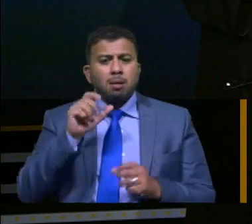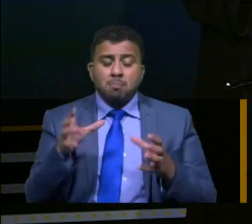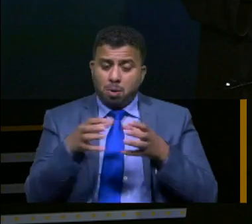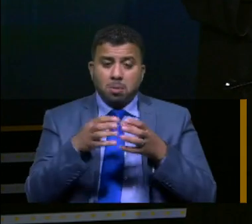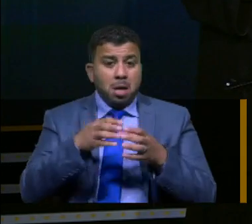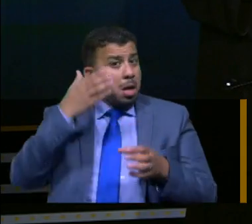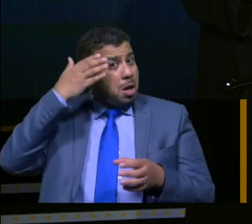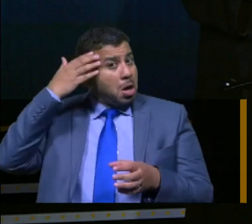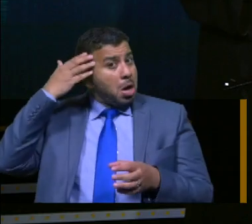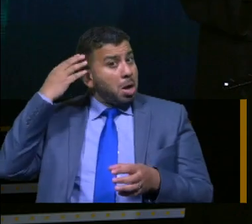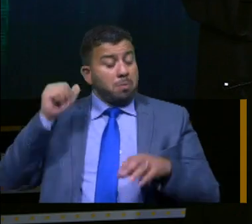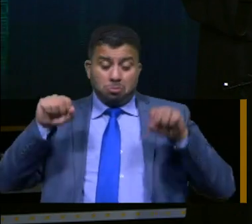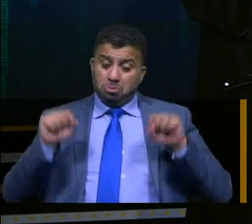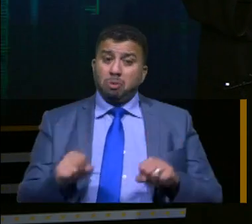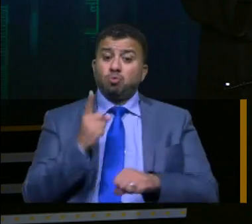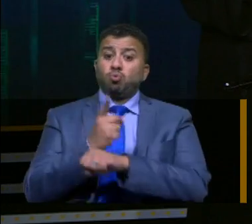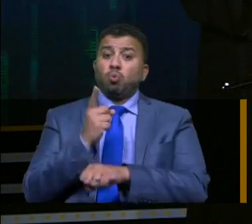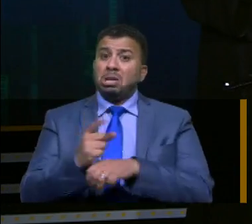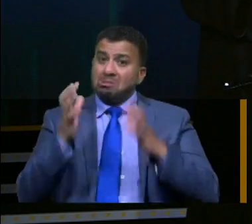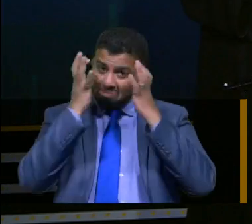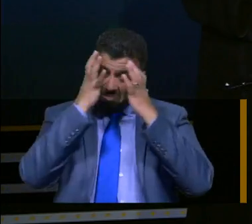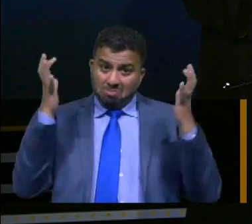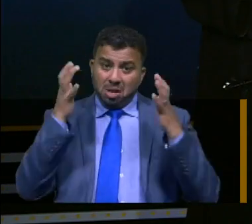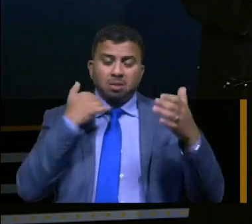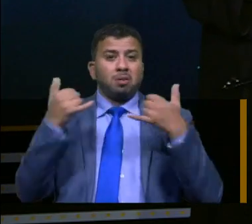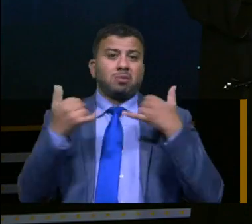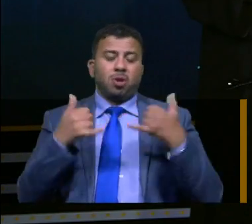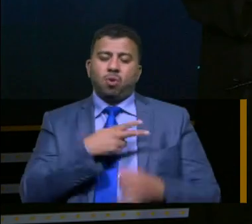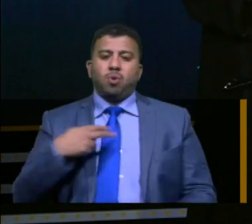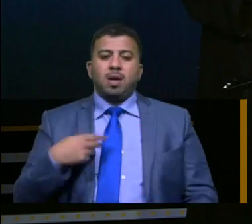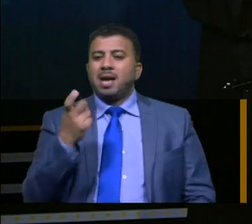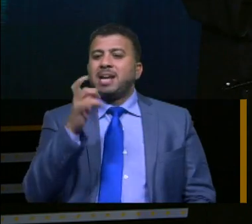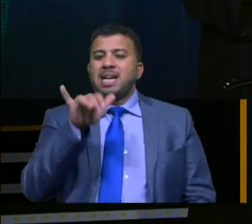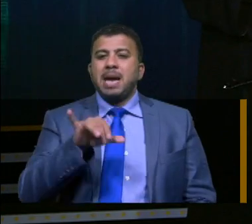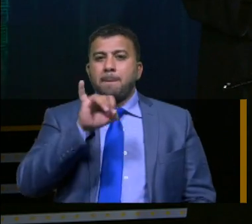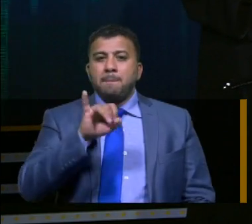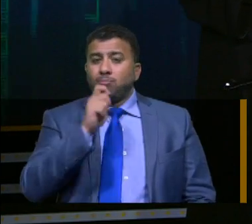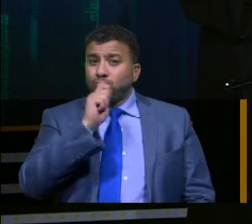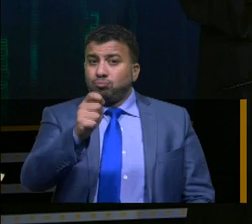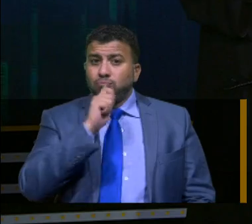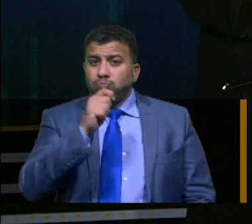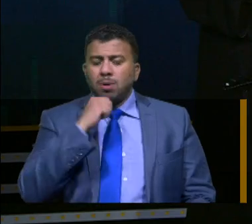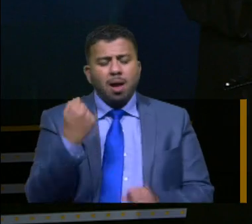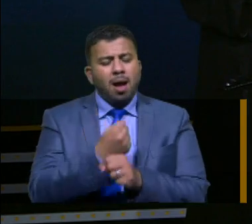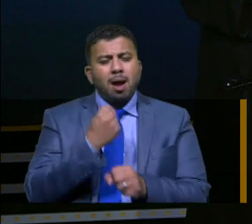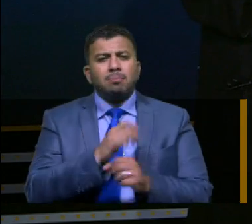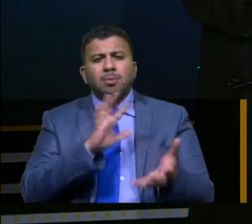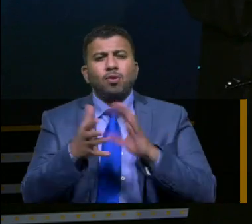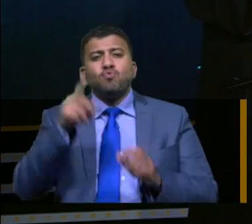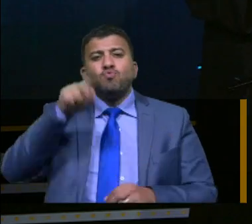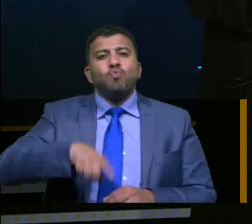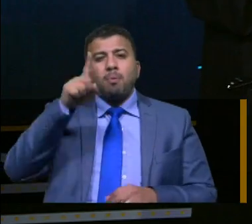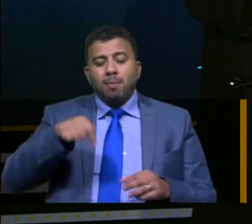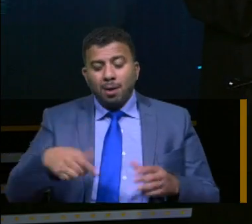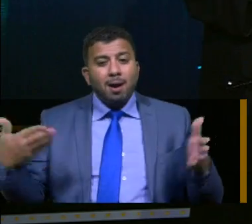من الخبراء والاستشاريين في مجال التواصل الحكومي. ريم عيسى ترصد لنا أبرز ما قدم من ورش العمل في اليوم الأخير